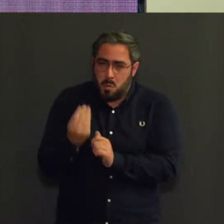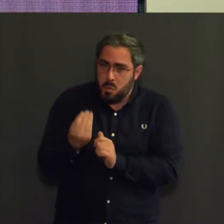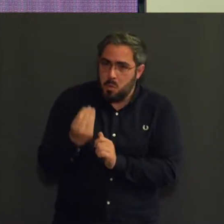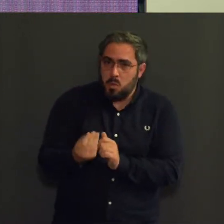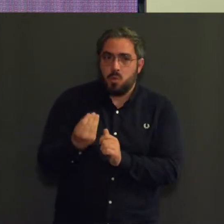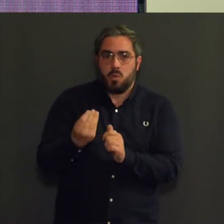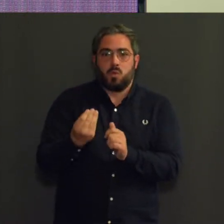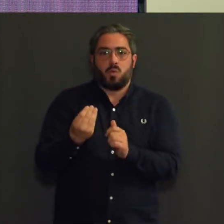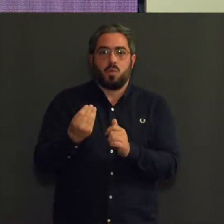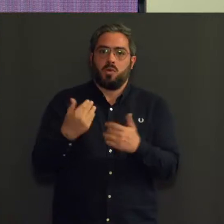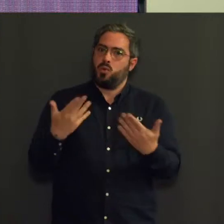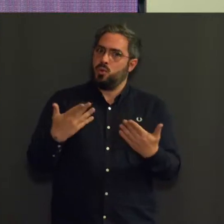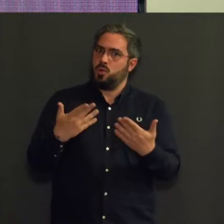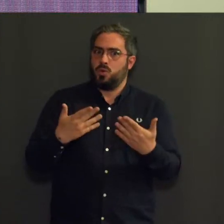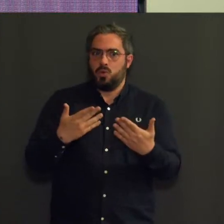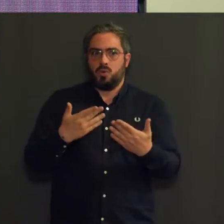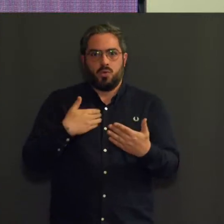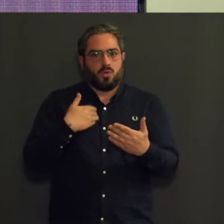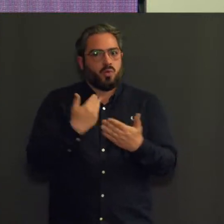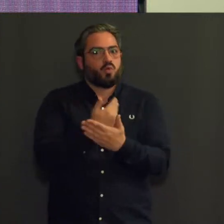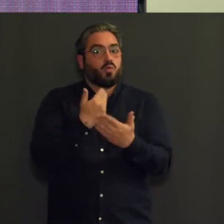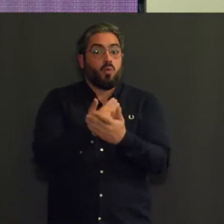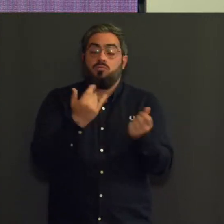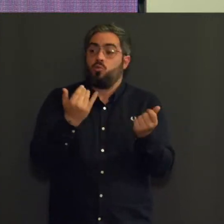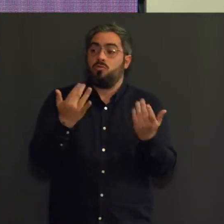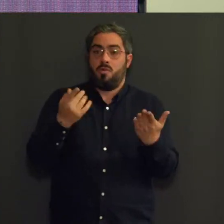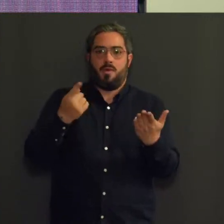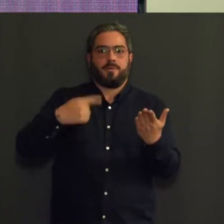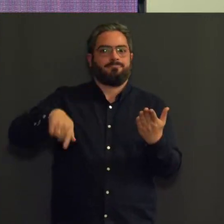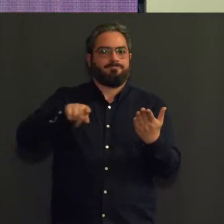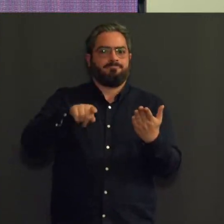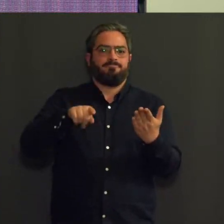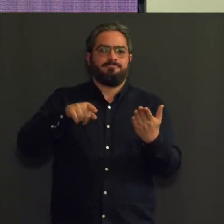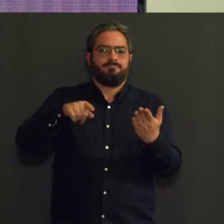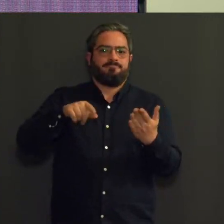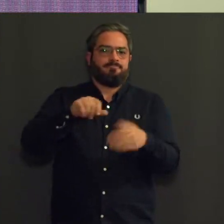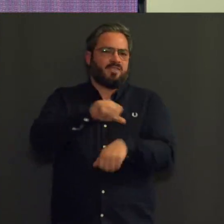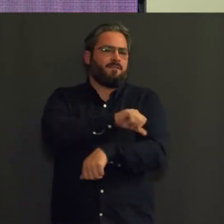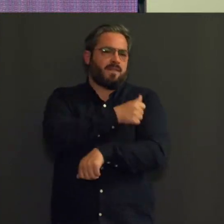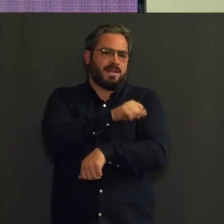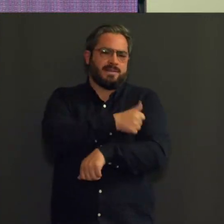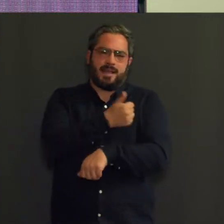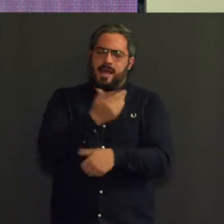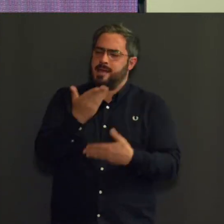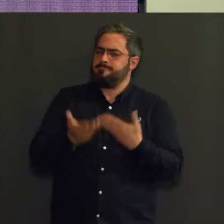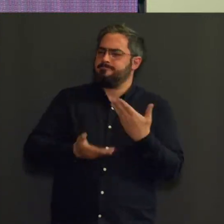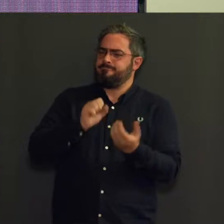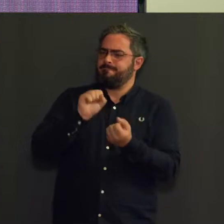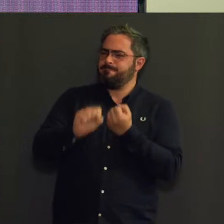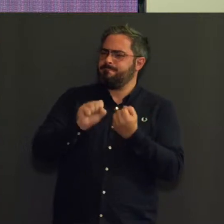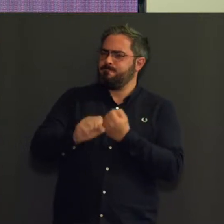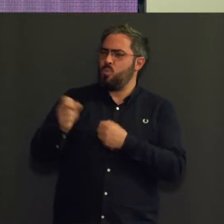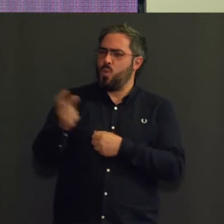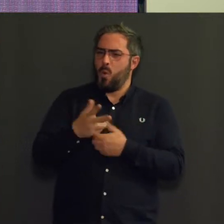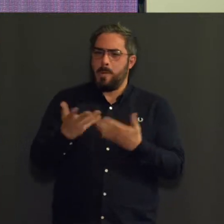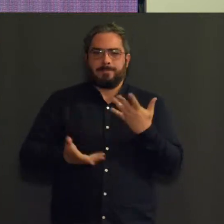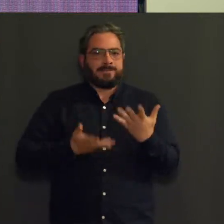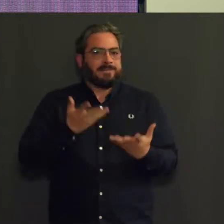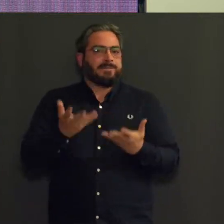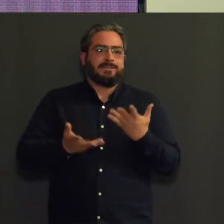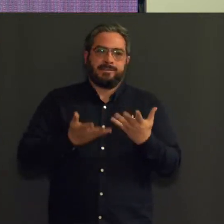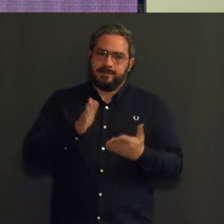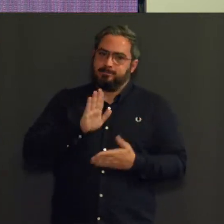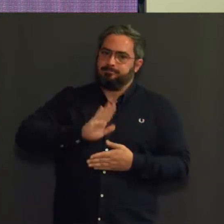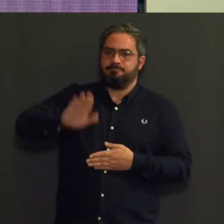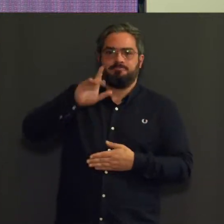ce qui nous arrange bien si on peut dire puisque c'est celui sur lequel on a le plus de doutes quant à l'activité aussi bonne de